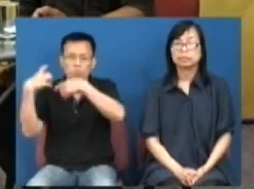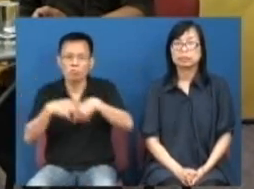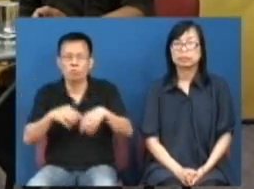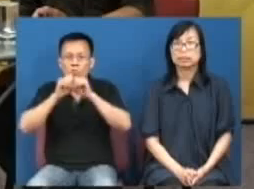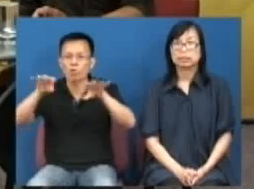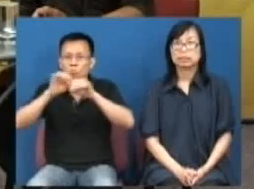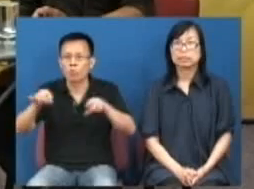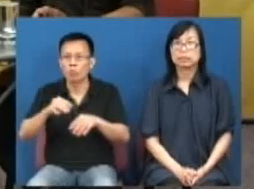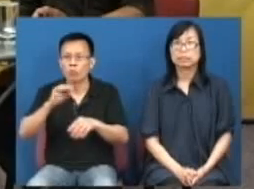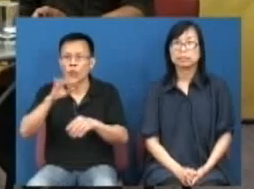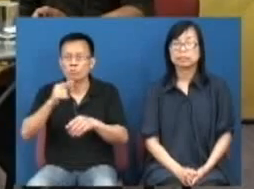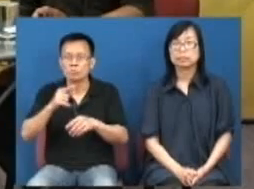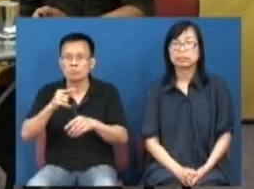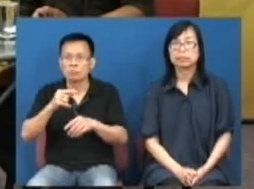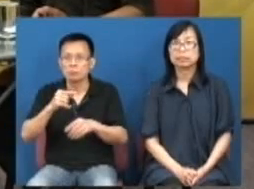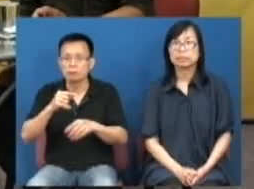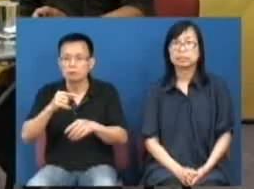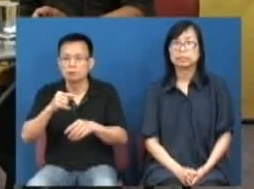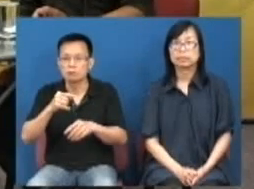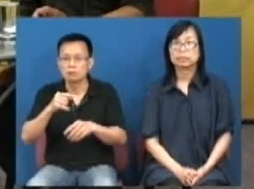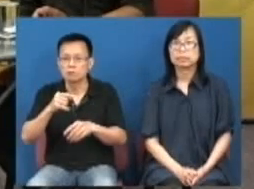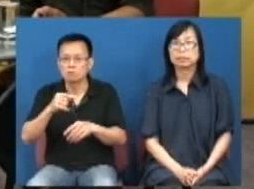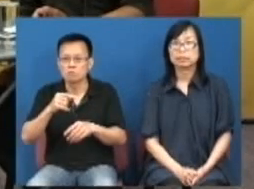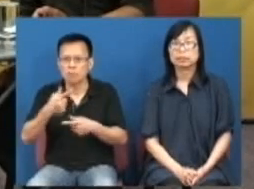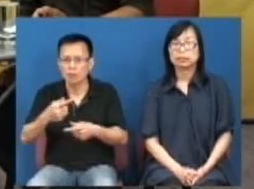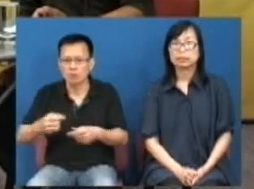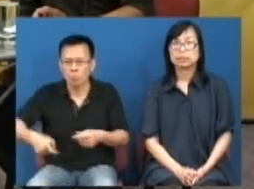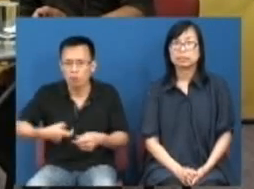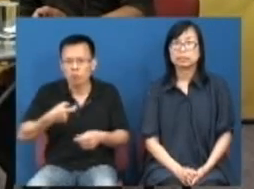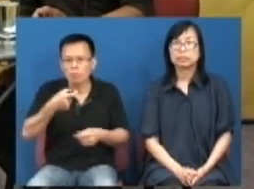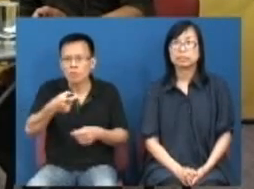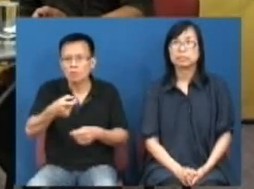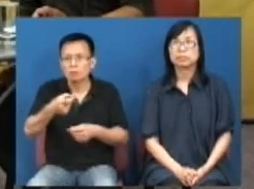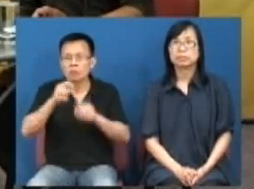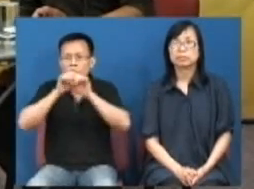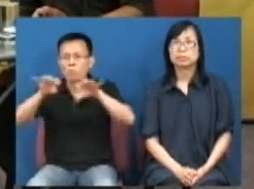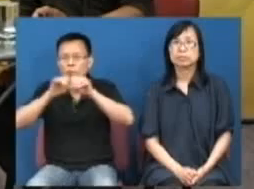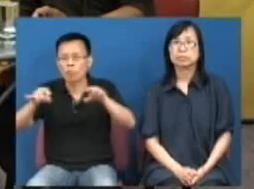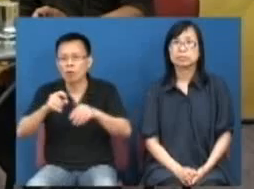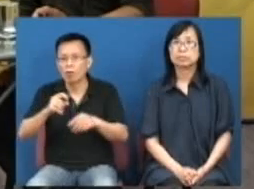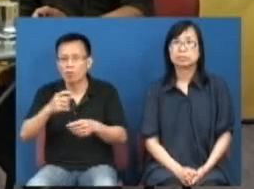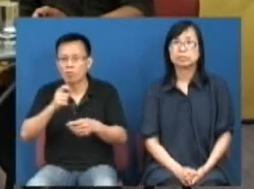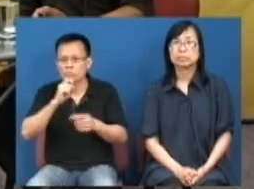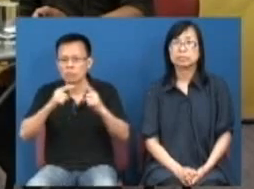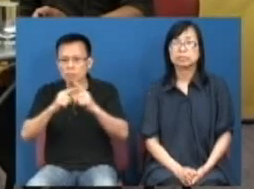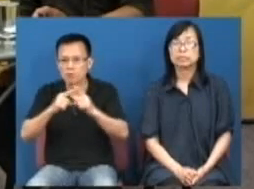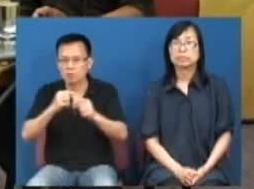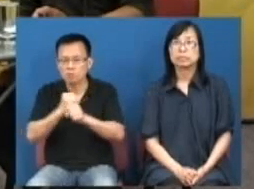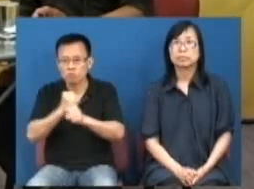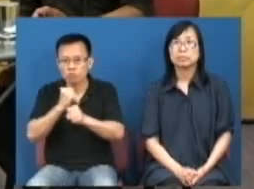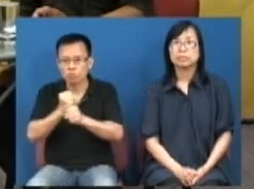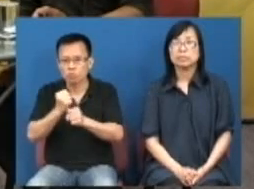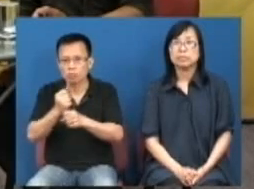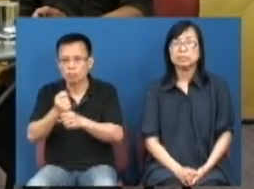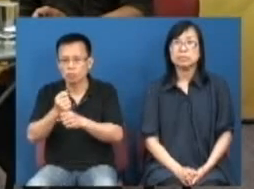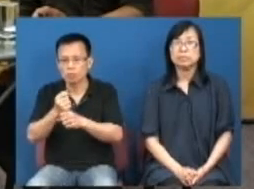咁我可以播呢選舉廣告，我點解仲要俾錢我先播得啊？或者係嗱，係有人咧係製作好呢啲咁樣